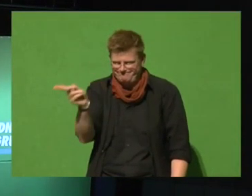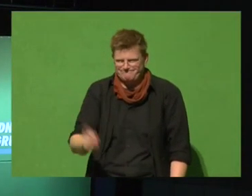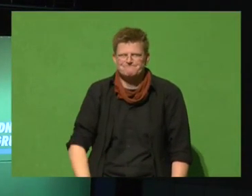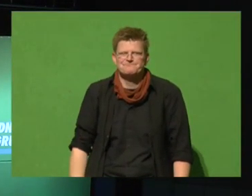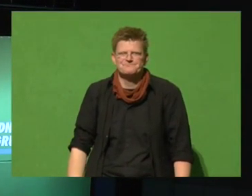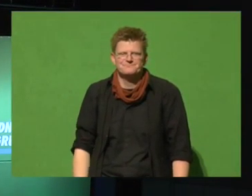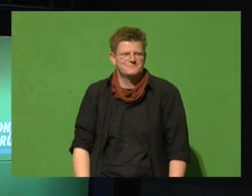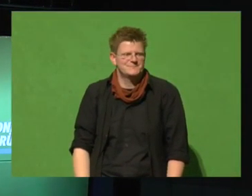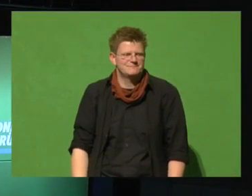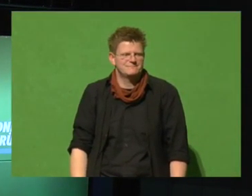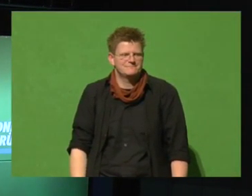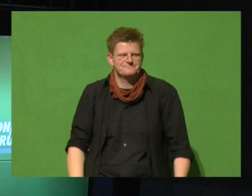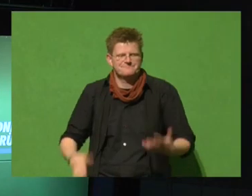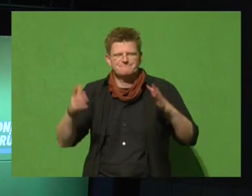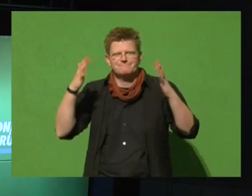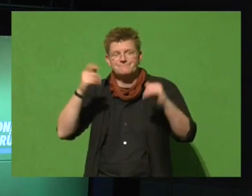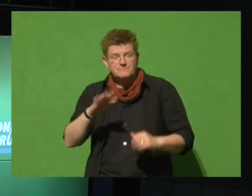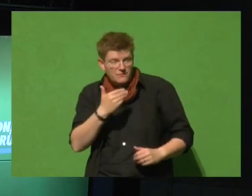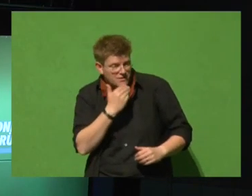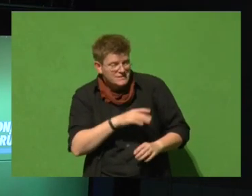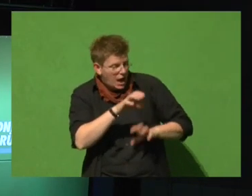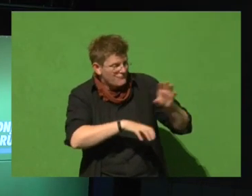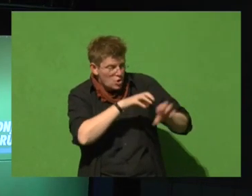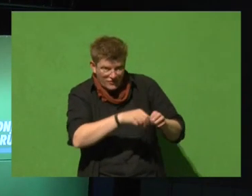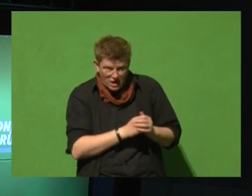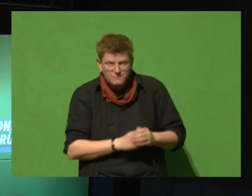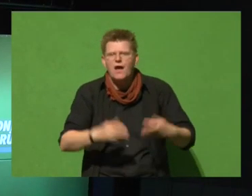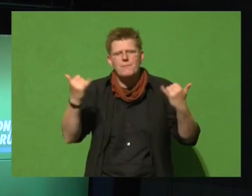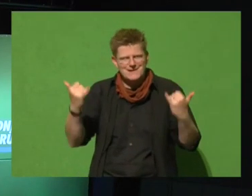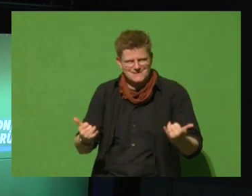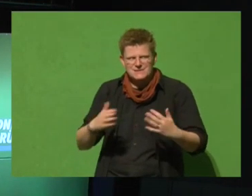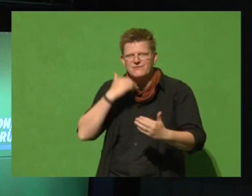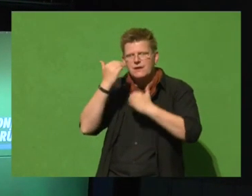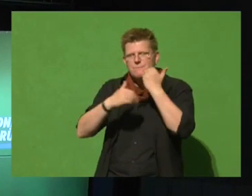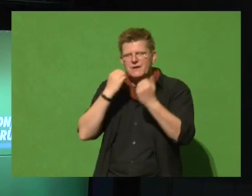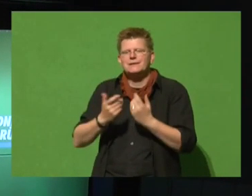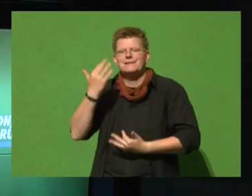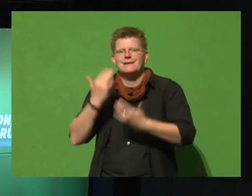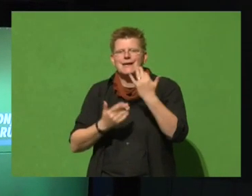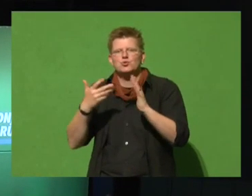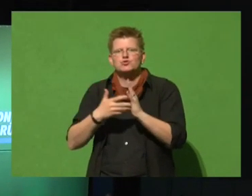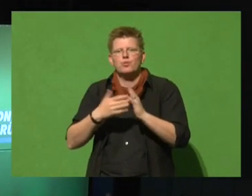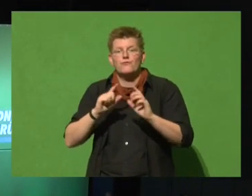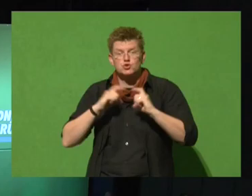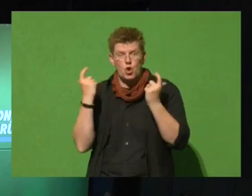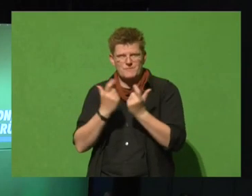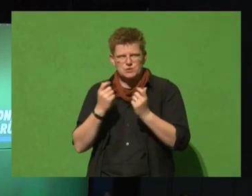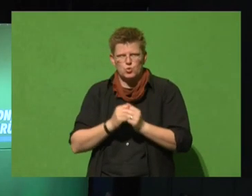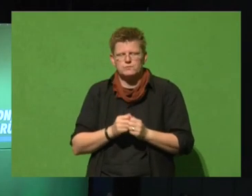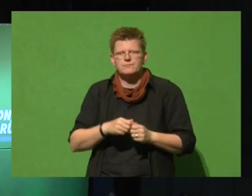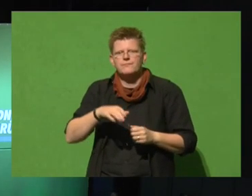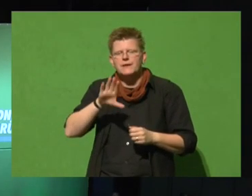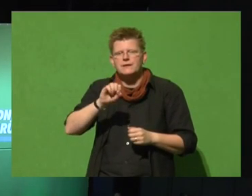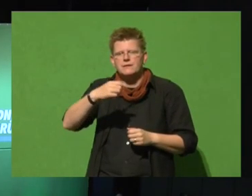Ganz herzlichen Dank, Wolfgang. Jetzt kommt aber zunächst erst noch der Bericht der Rechnungsprüfungskommission und den macht Stefan Graf, KV